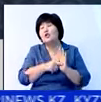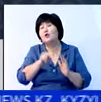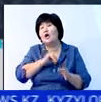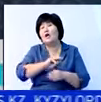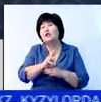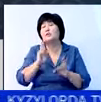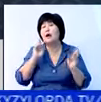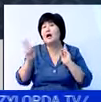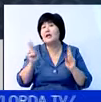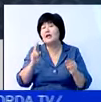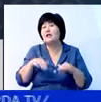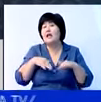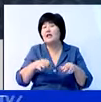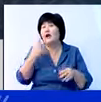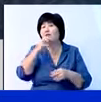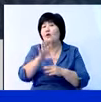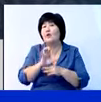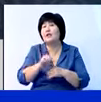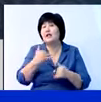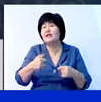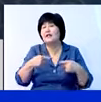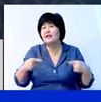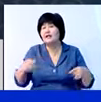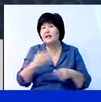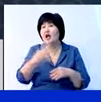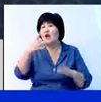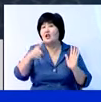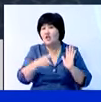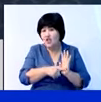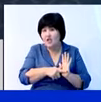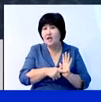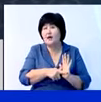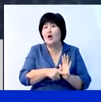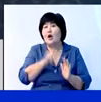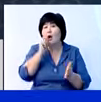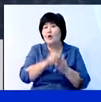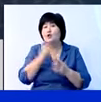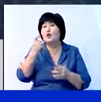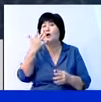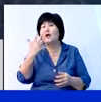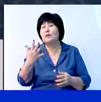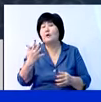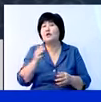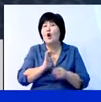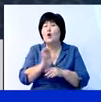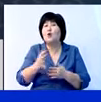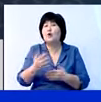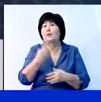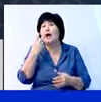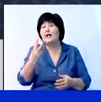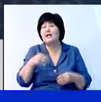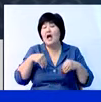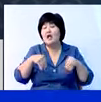көрсету, шаштараз, тігін, фотосалон, сұлулық салоны саласында 47, құс шаруашылығында 5, өнім өндіру 2,